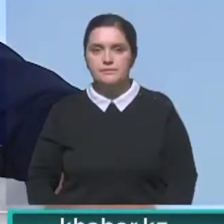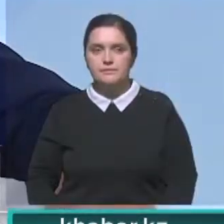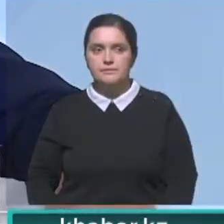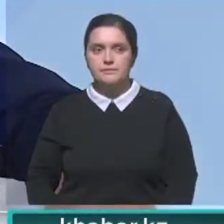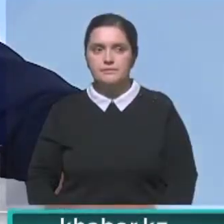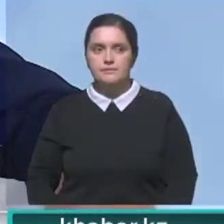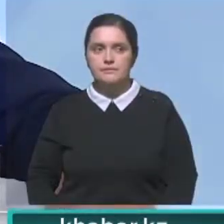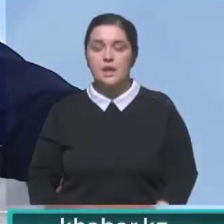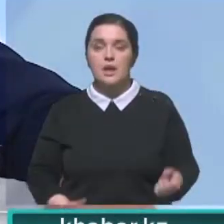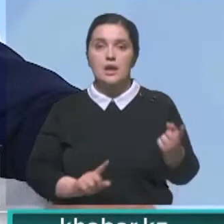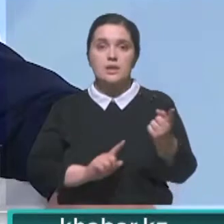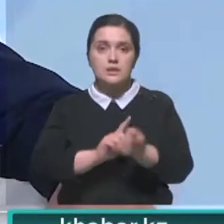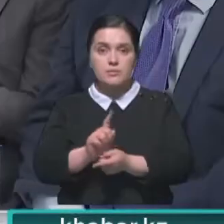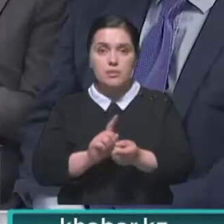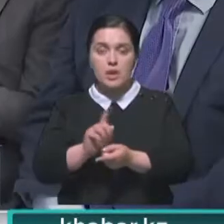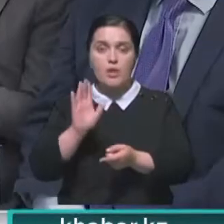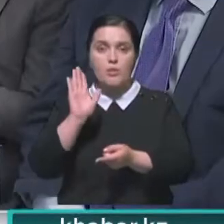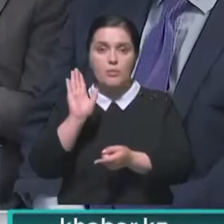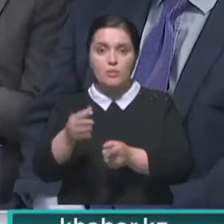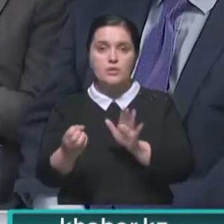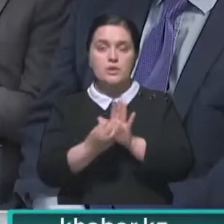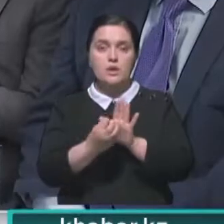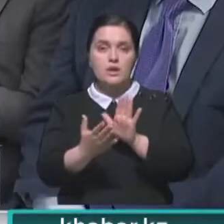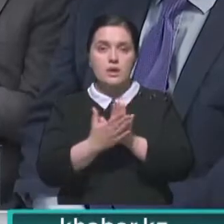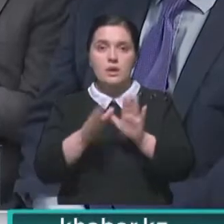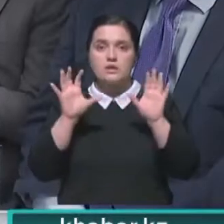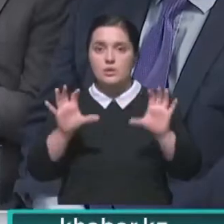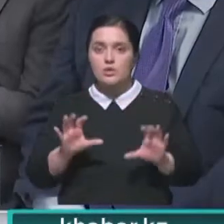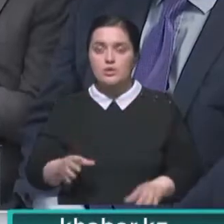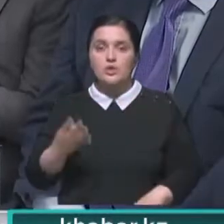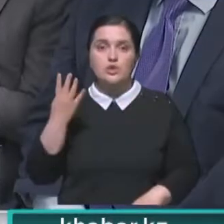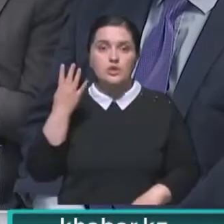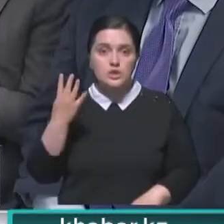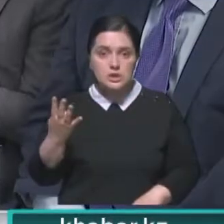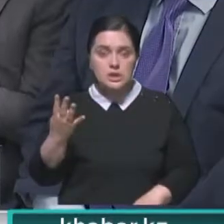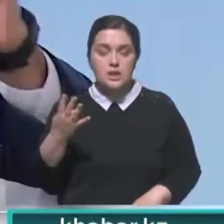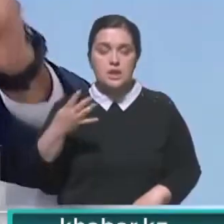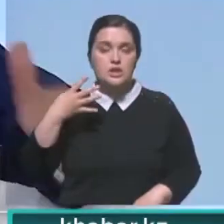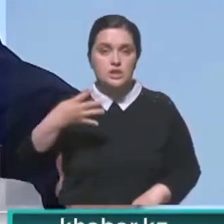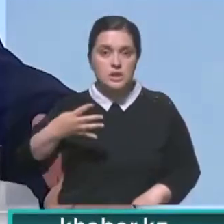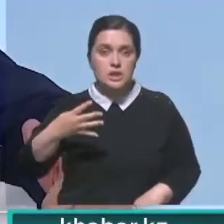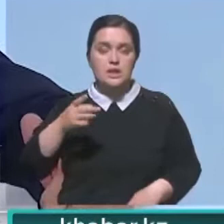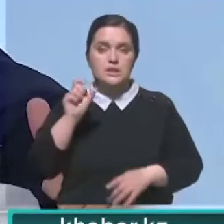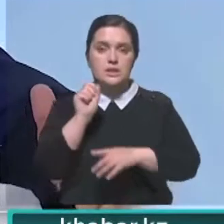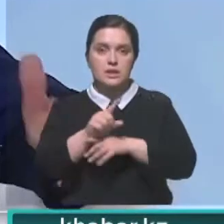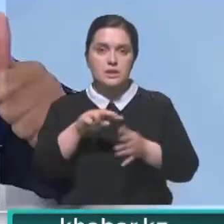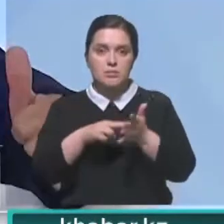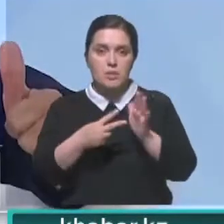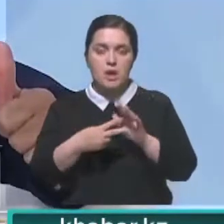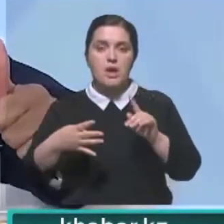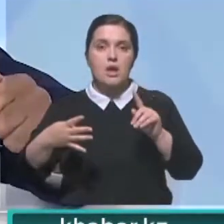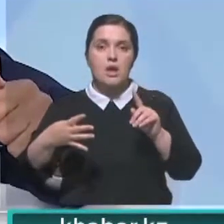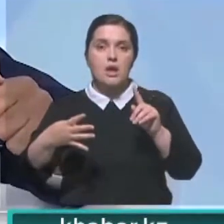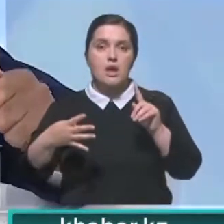Основные изменения, которые вносятся в Конституцию, направлены на 4 стратегические задачи. Во-первых, это создание эффективной